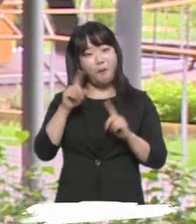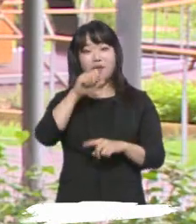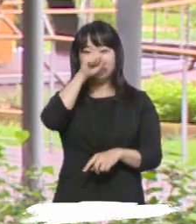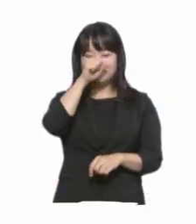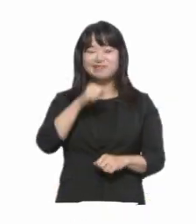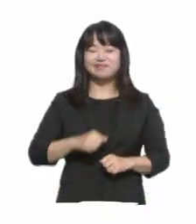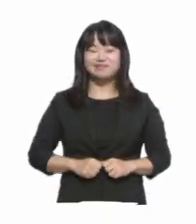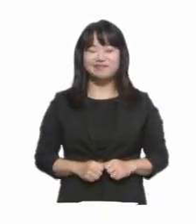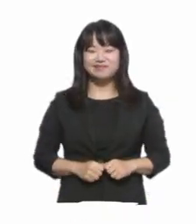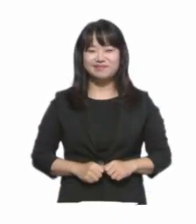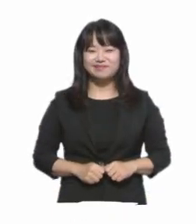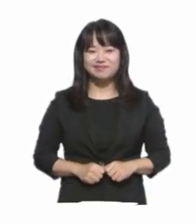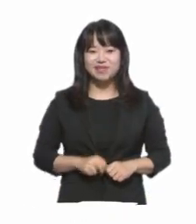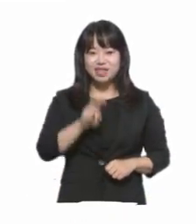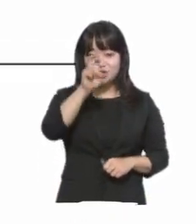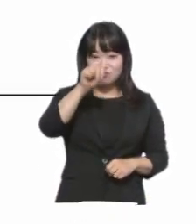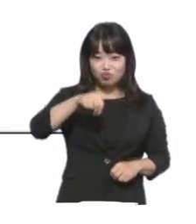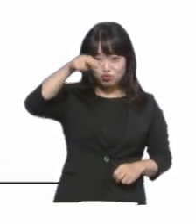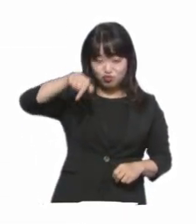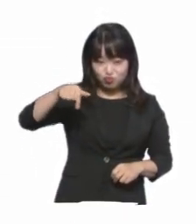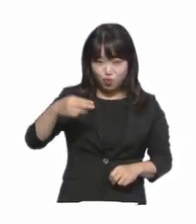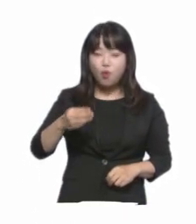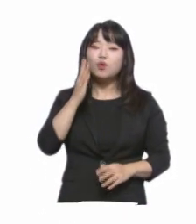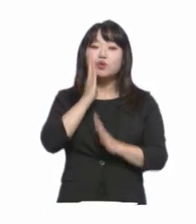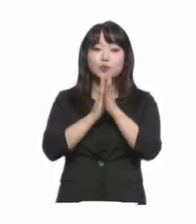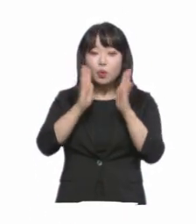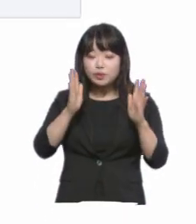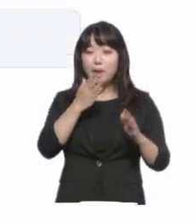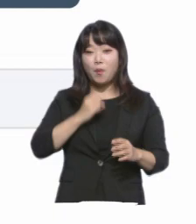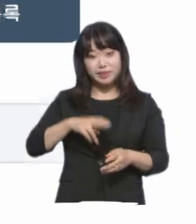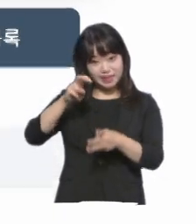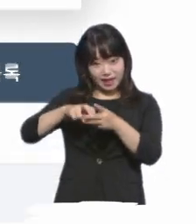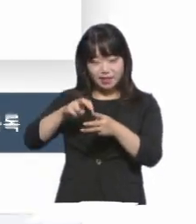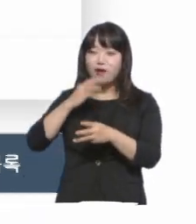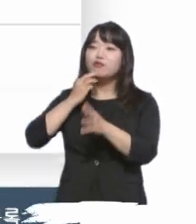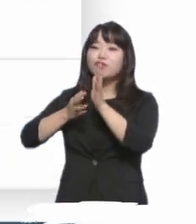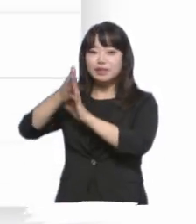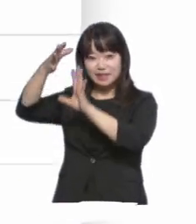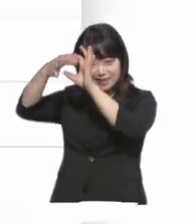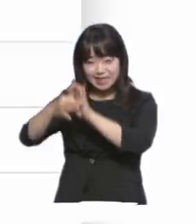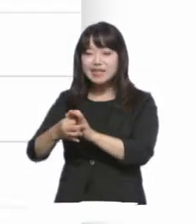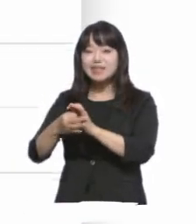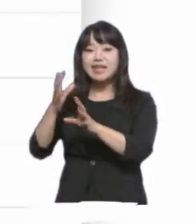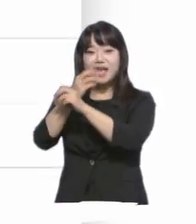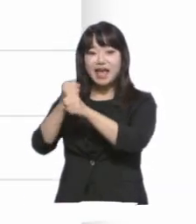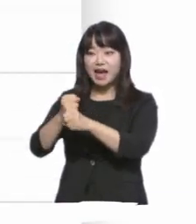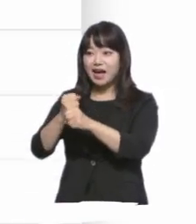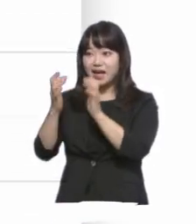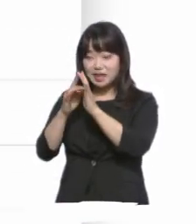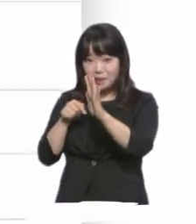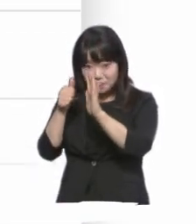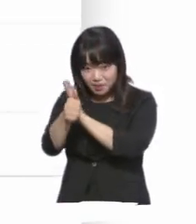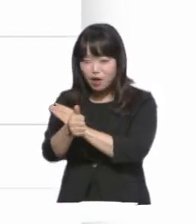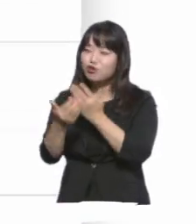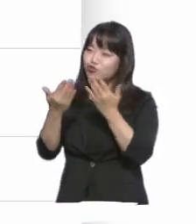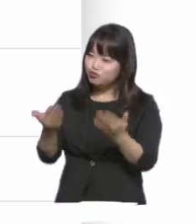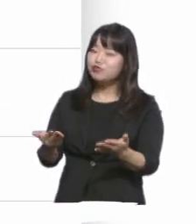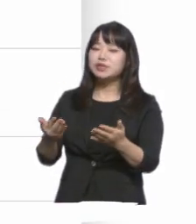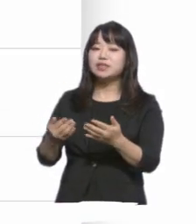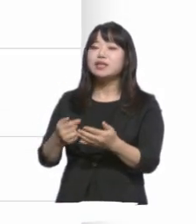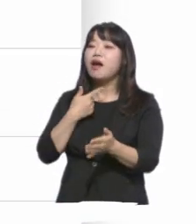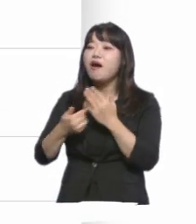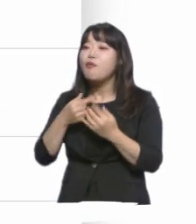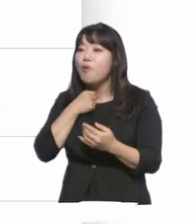같아요. 무수골 녹지복지센터는 서울시 공공서비스 예약 사이트에서 휴식과 치유 등